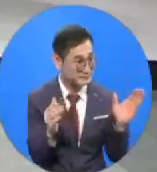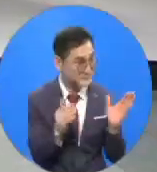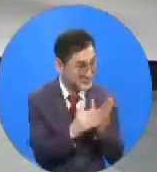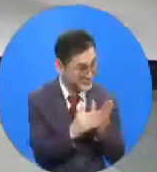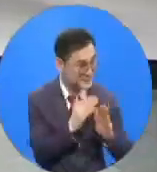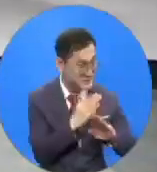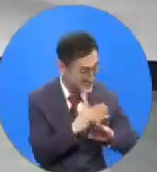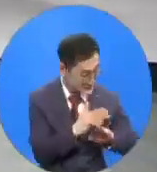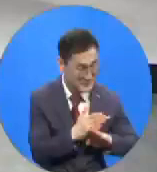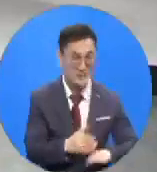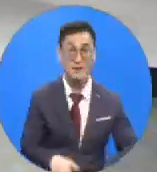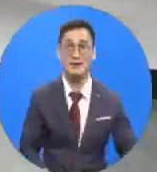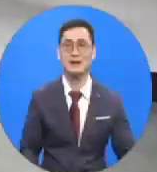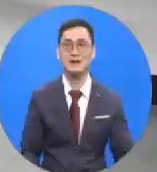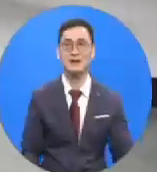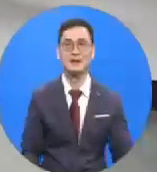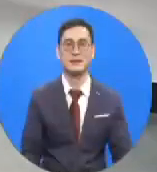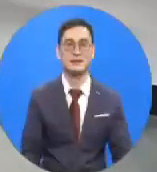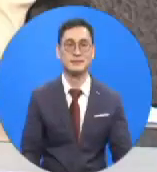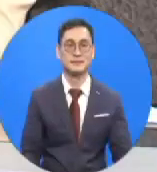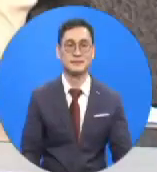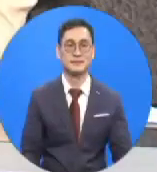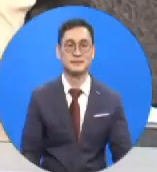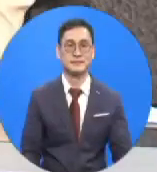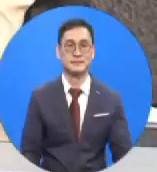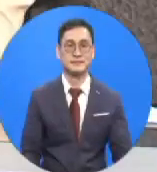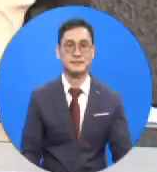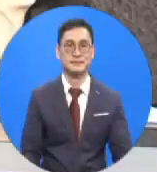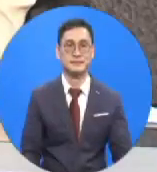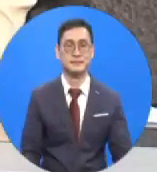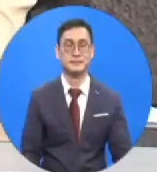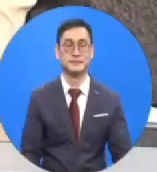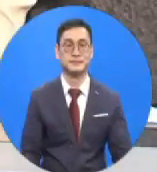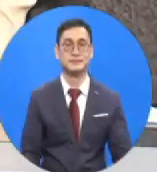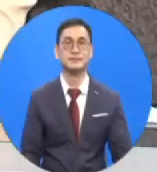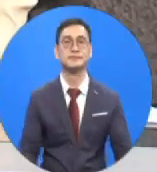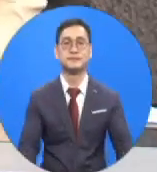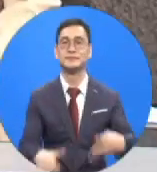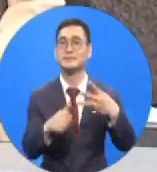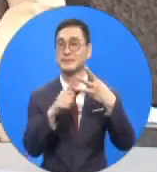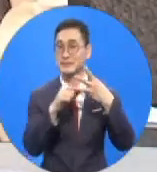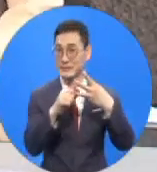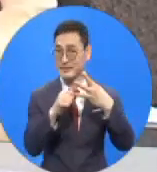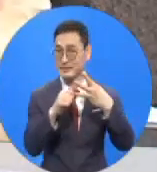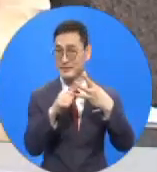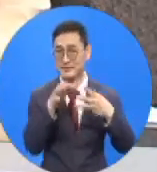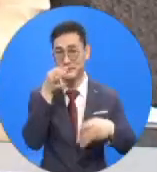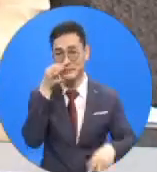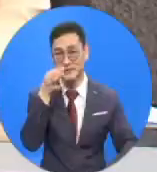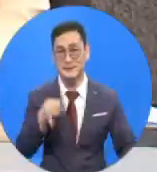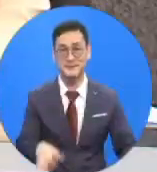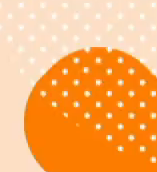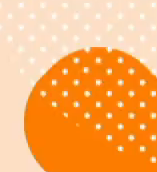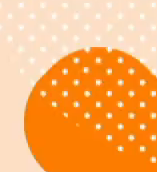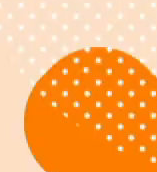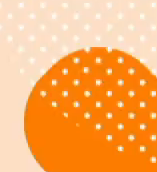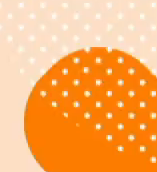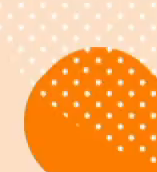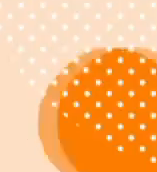나누겠습니다 감사합니다 그래서 저희가 준비한 세번째 1 랭킹 키워드 만나보시죠